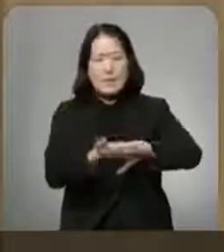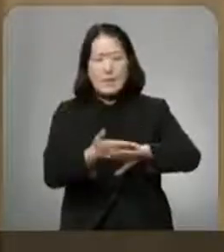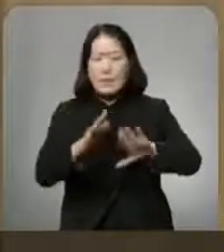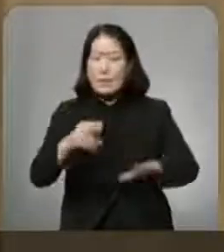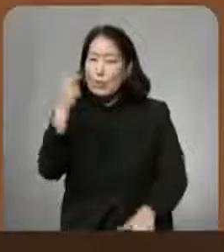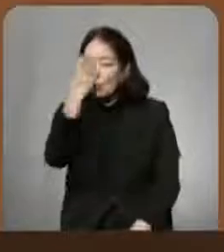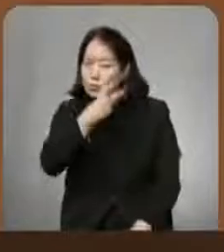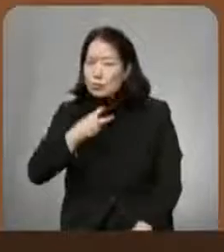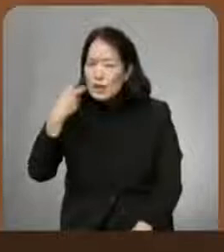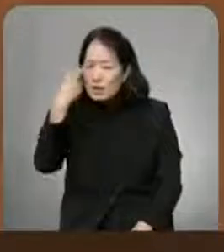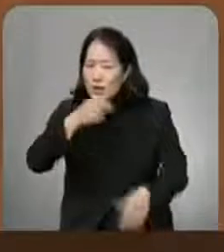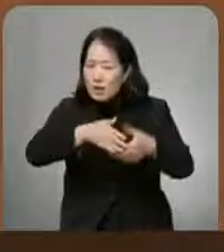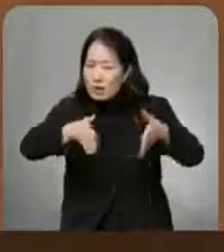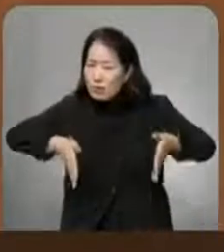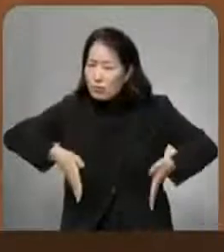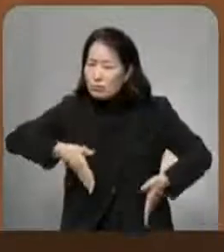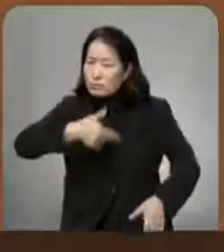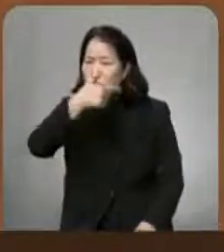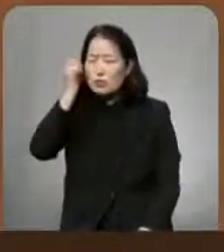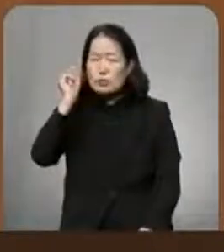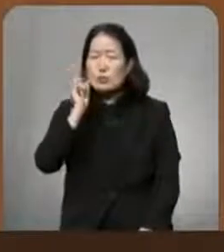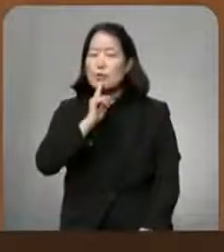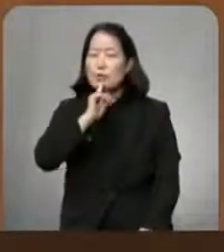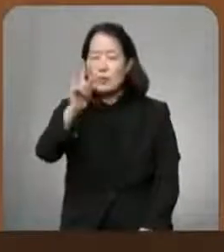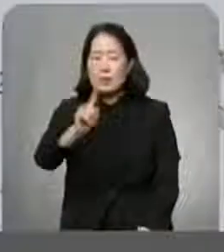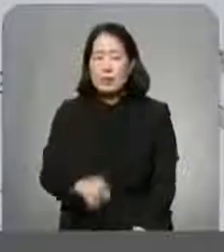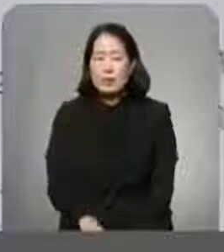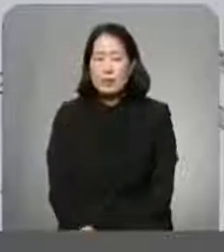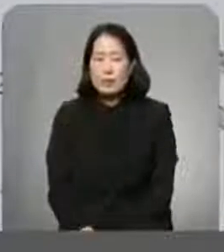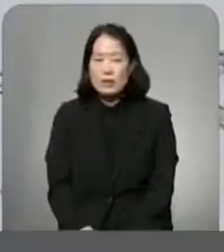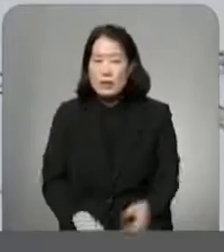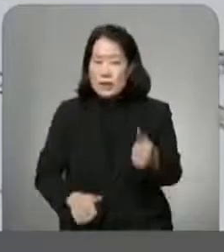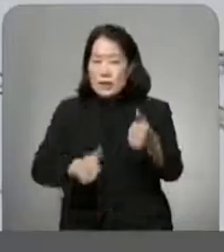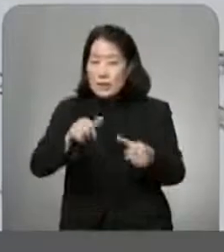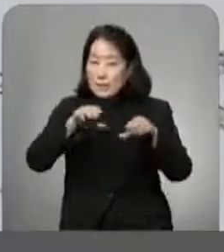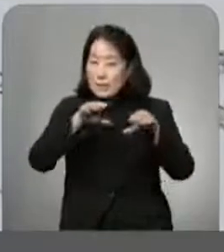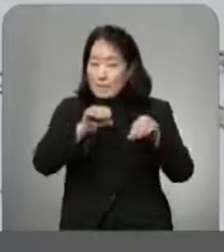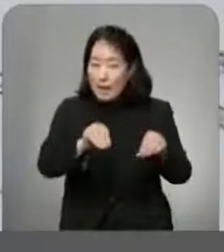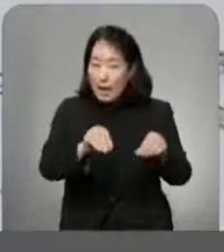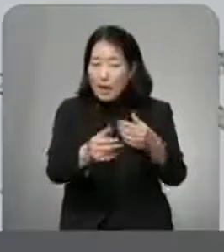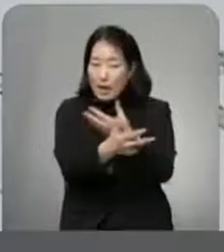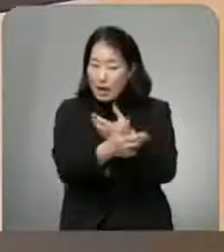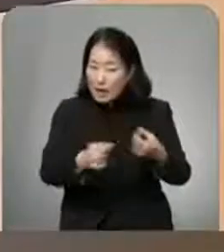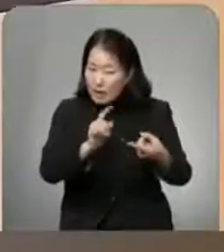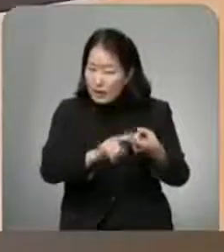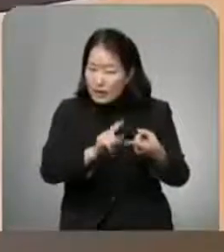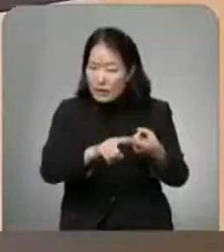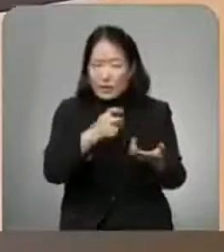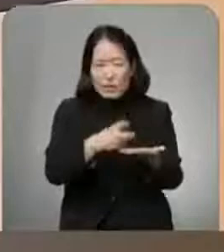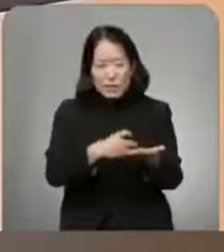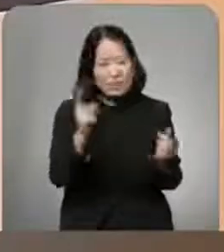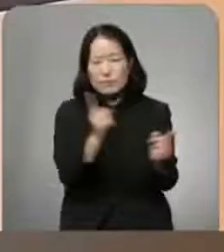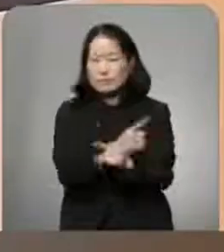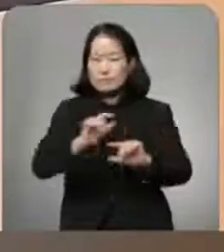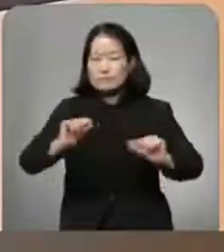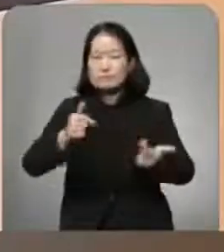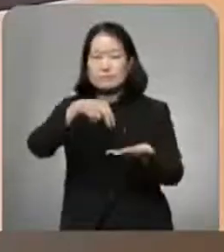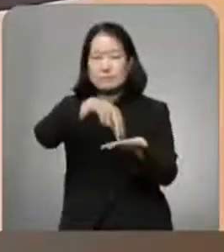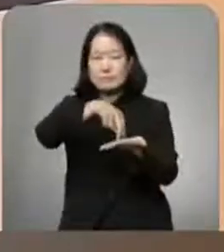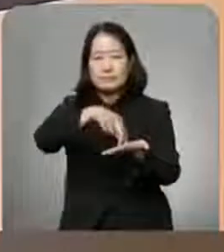설문조사는 객관성이 없다고 주장합니다 시험 금지협약도 개정할 생각이 없다고